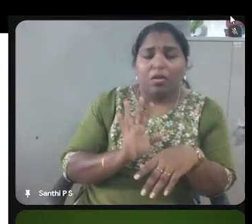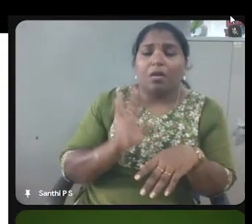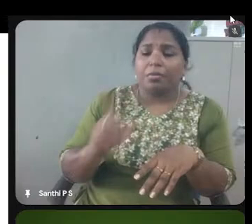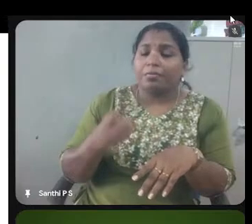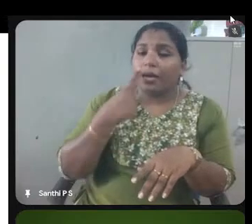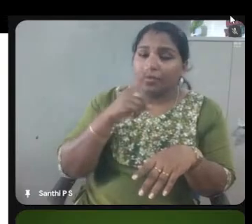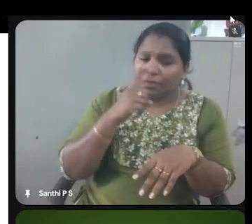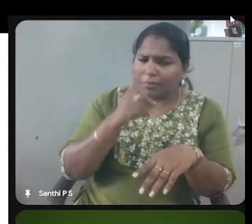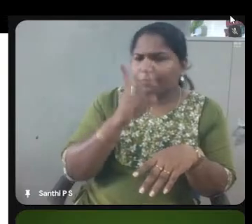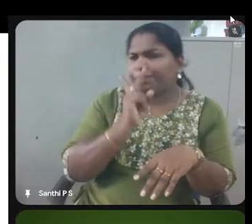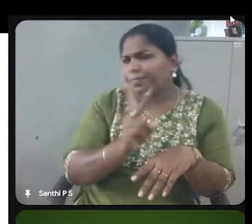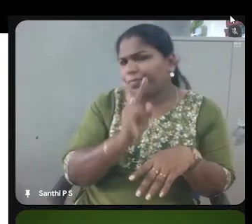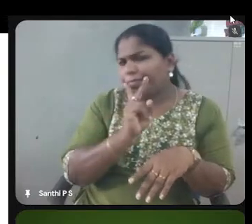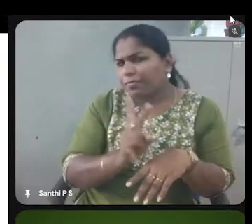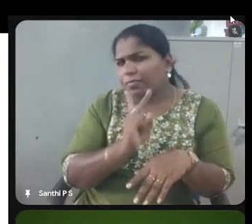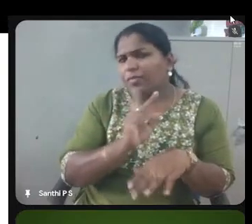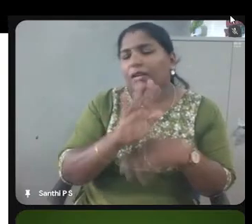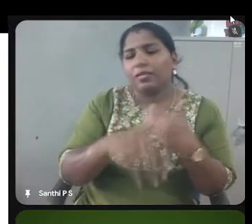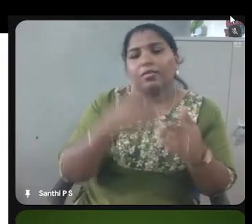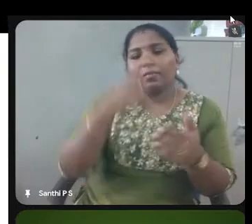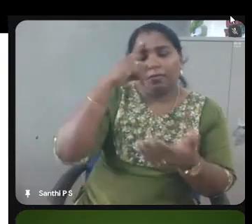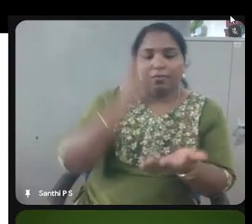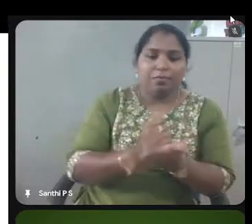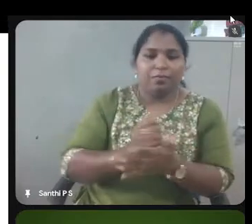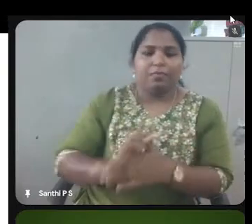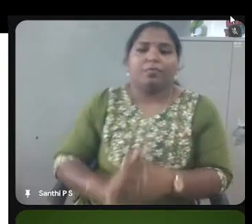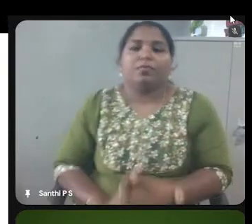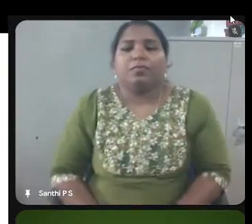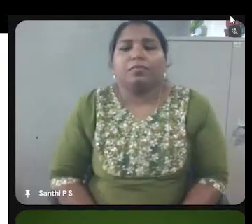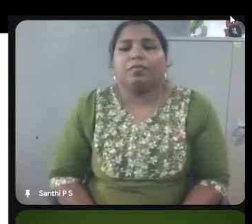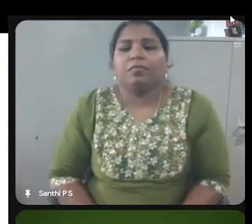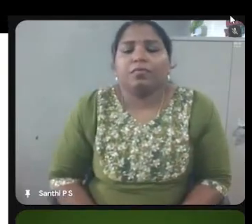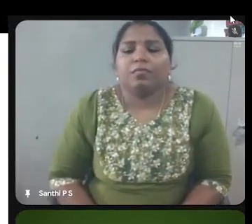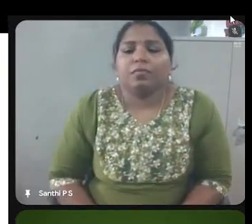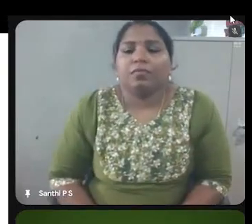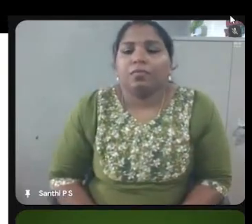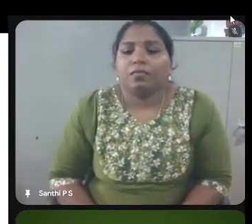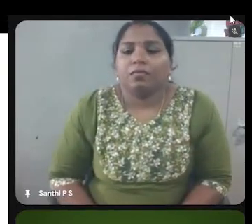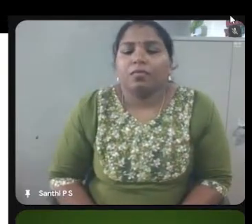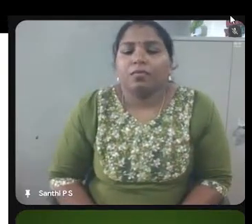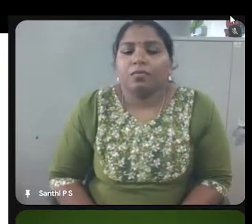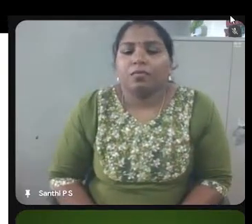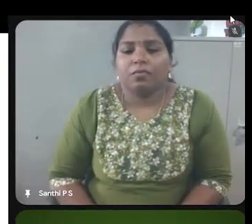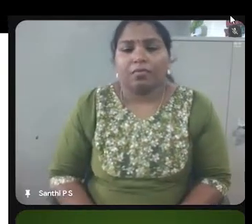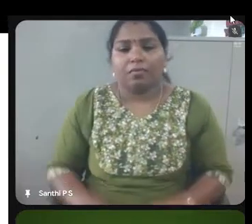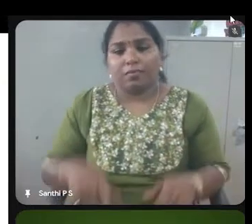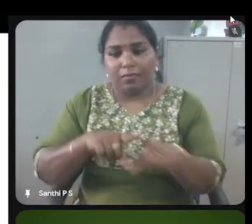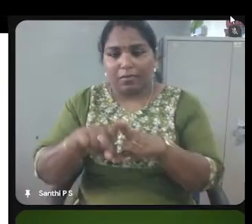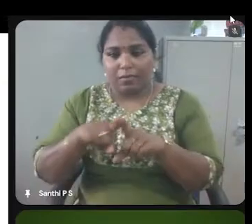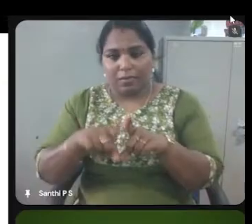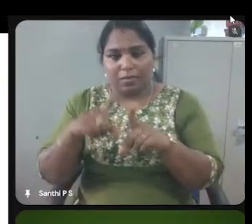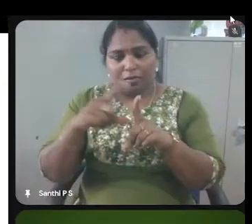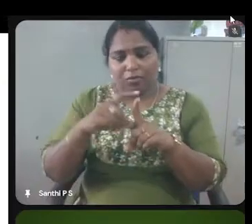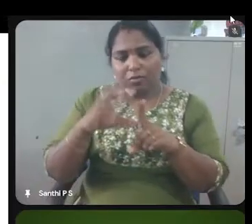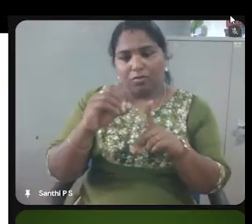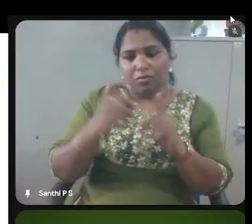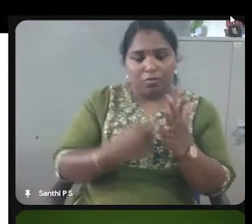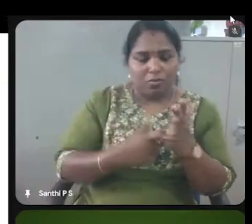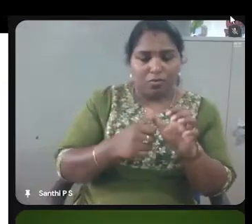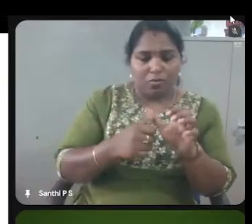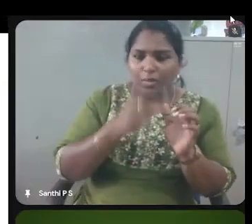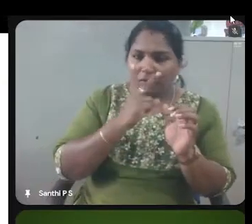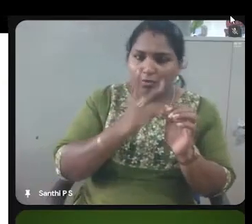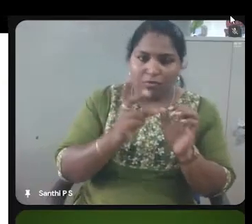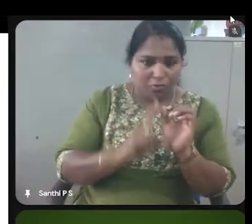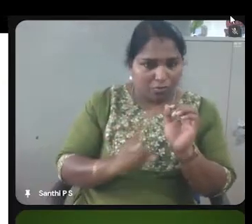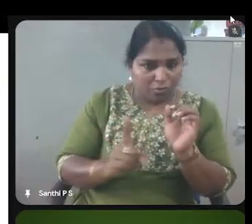നോക്കുക. ആ രീതിയിൽ നിങ്ങൾ ആ തീരുമാനം എടുക്കുക. ഇല്ല, ഇപ്പം പറയുന്നില്ലേ ഡോറ ആൻഡ് ഇത് കാണാൻ പാടില്ല, പെപ്പ പിഗ് കാണാൻ